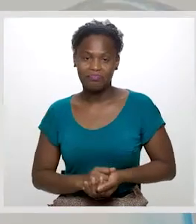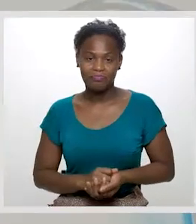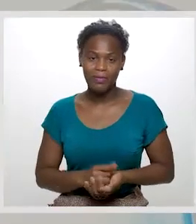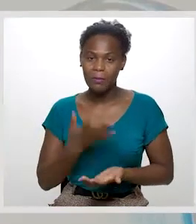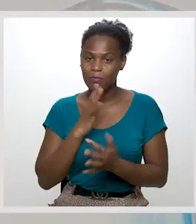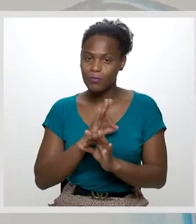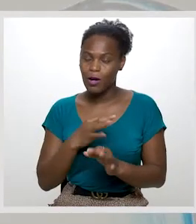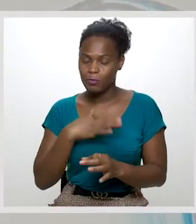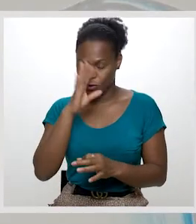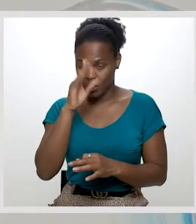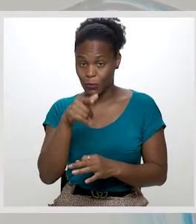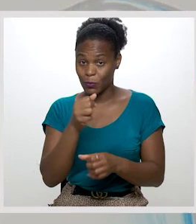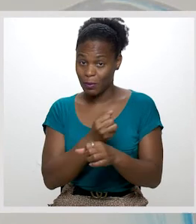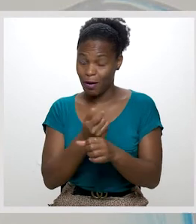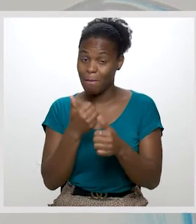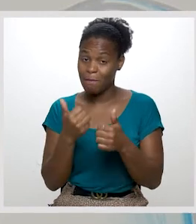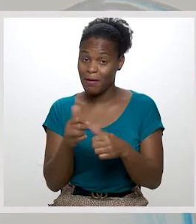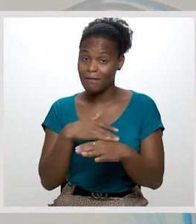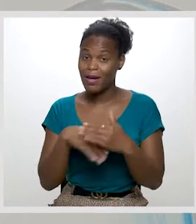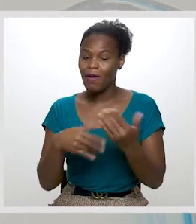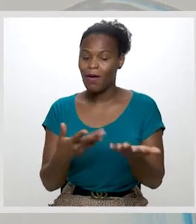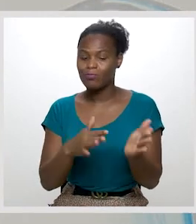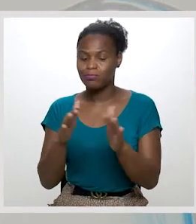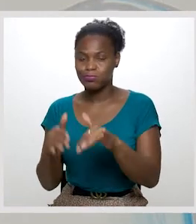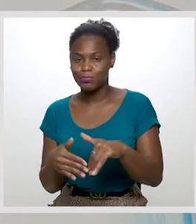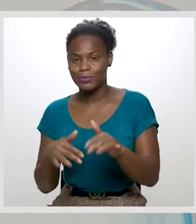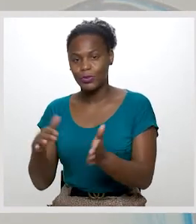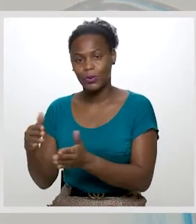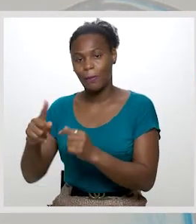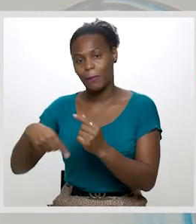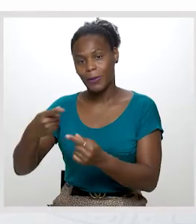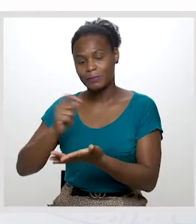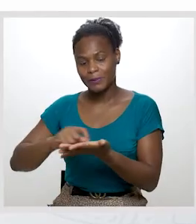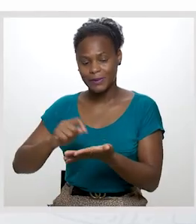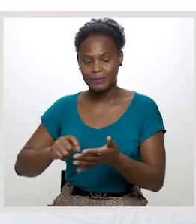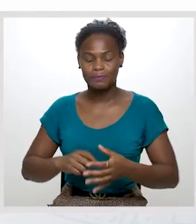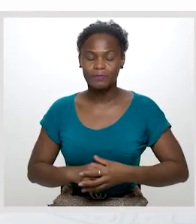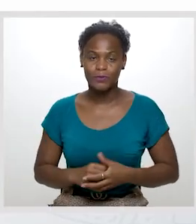Magnifique. Je sais que tu as très bien fait ton travail. On passe à l'exercice suivant.